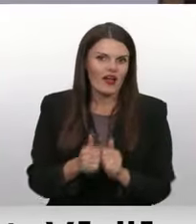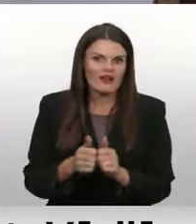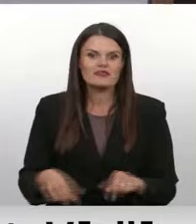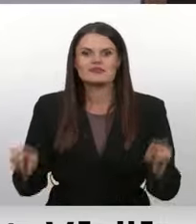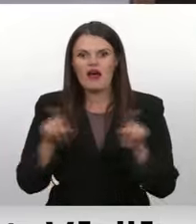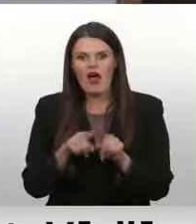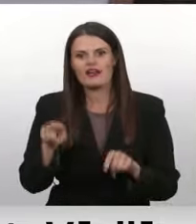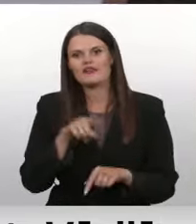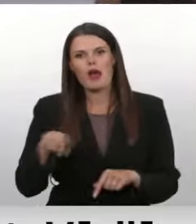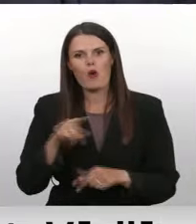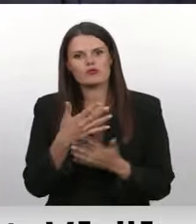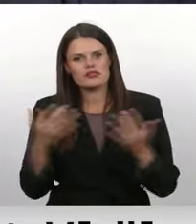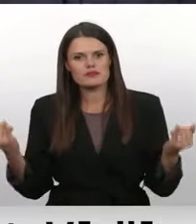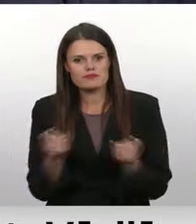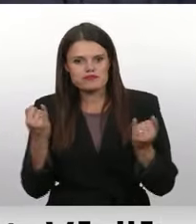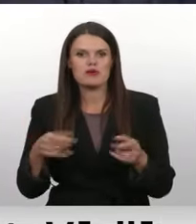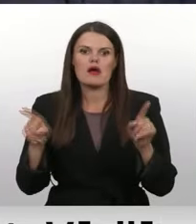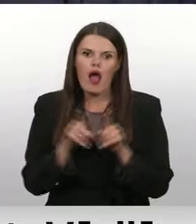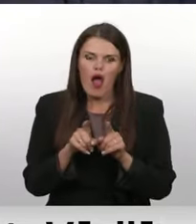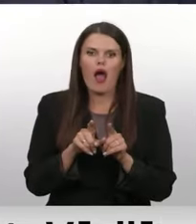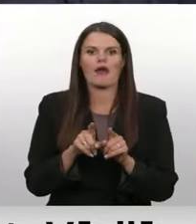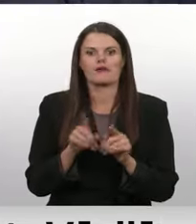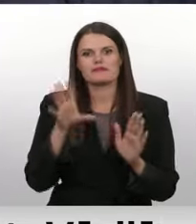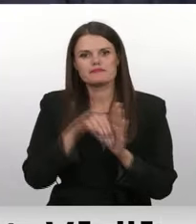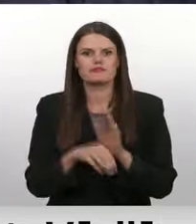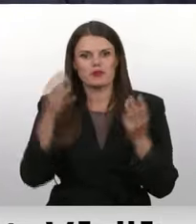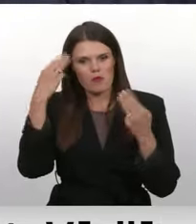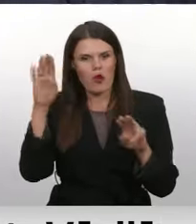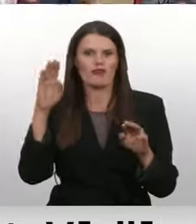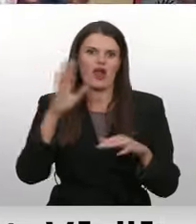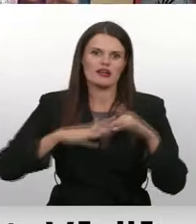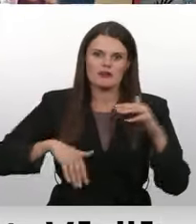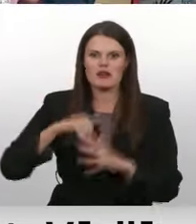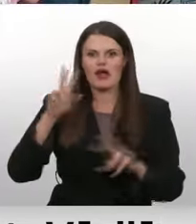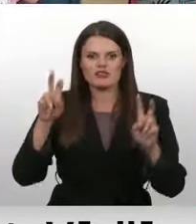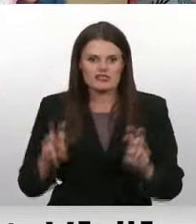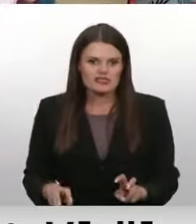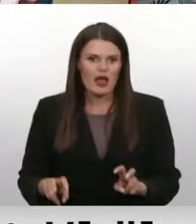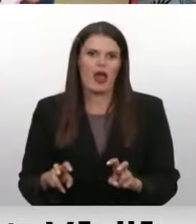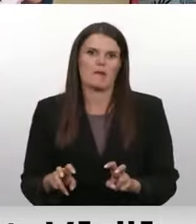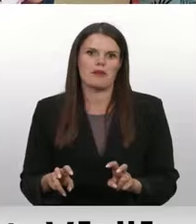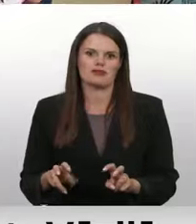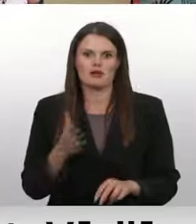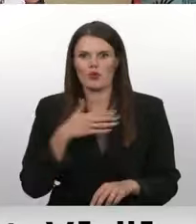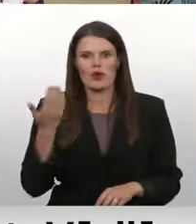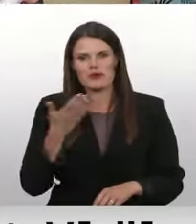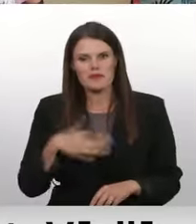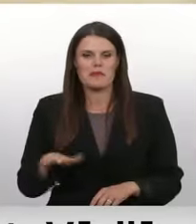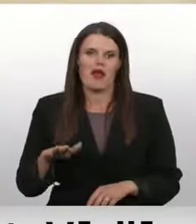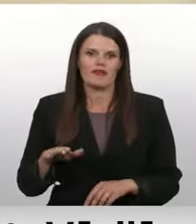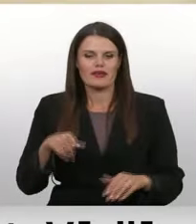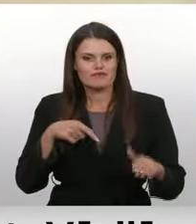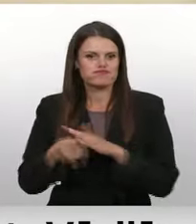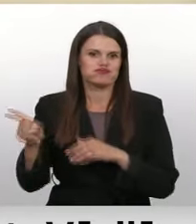ļoti tautiskām nodarbēm saiet rīkotāji iepinuši arī mūsdienīgas un praktiskas tēmas. Man ļoti patikās izrauties